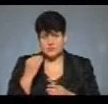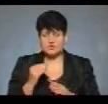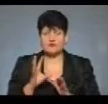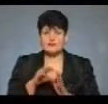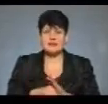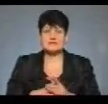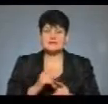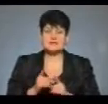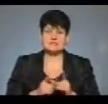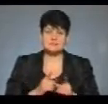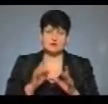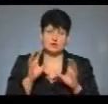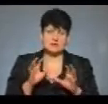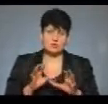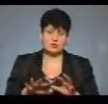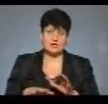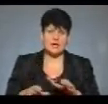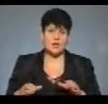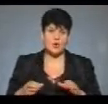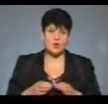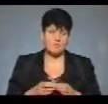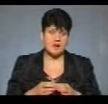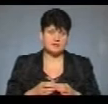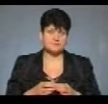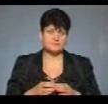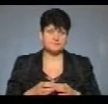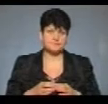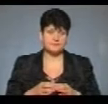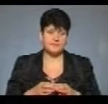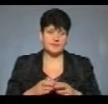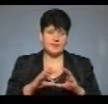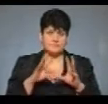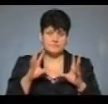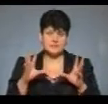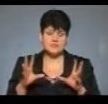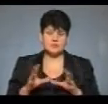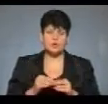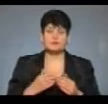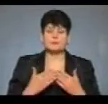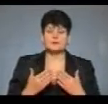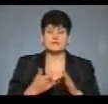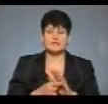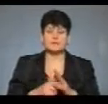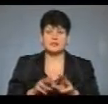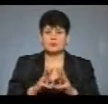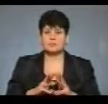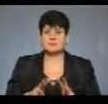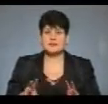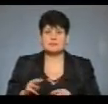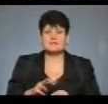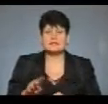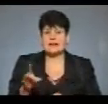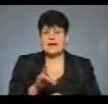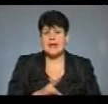про добровільне об'єднання територіальних громад. В цілому підхід Кабінету міністрів і Мінрегіону